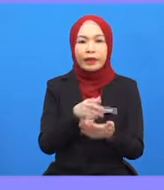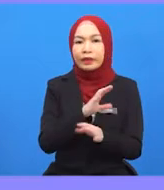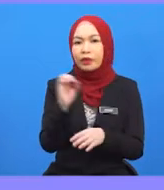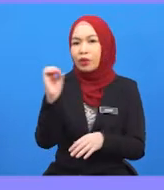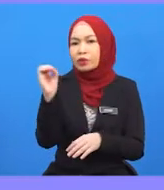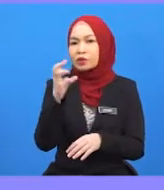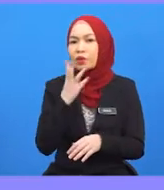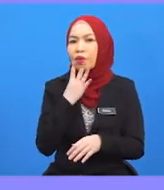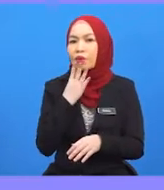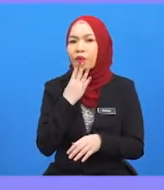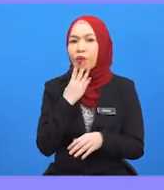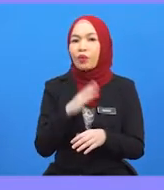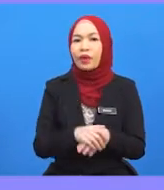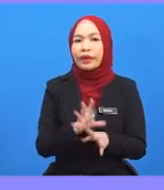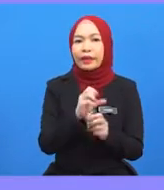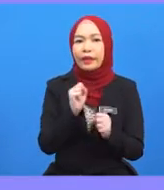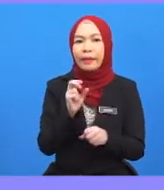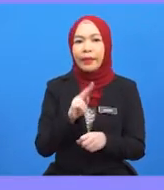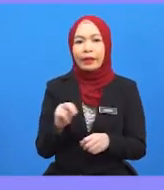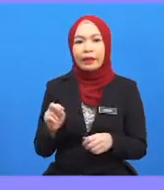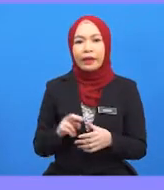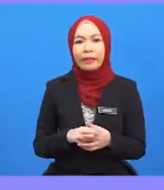24.70 cm padu.